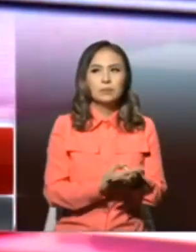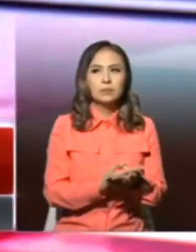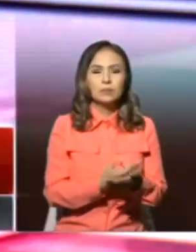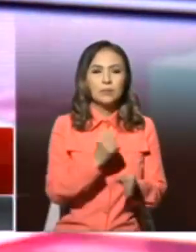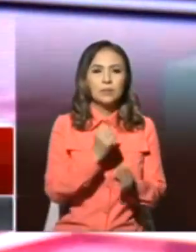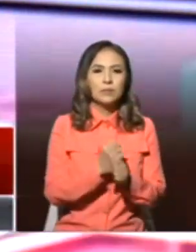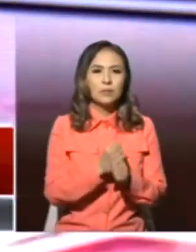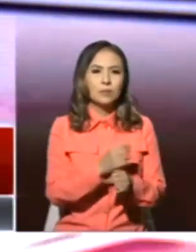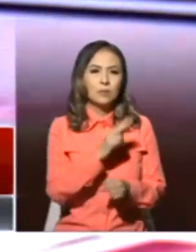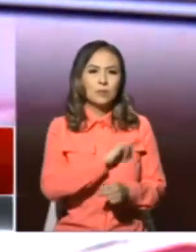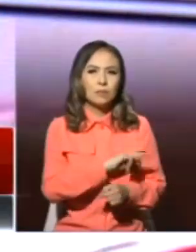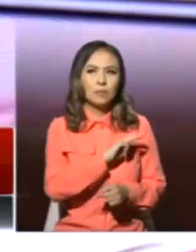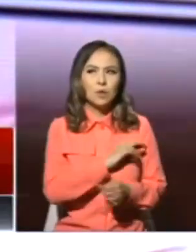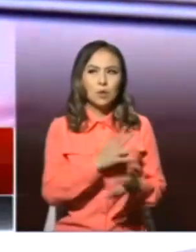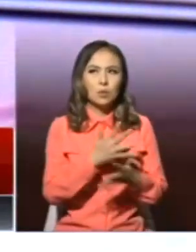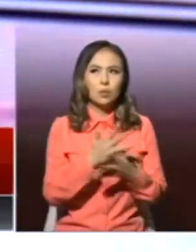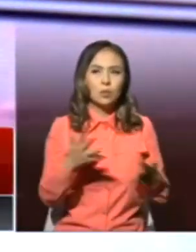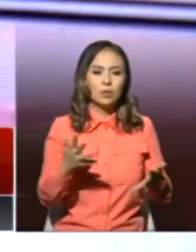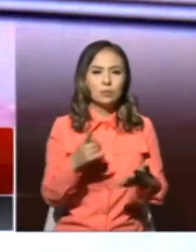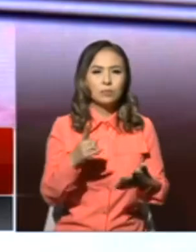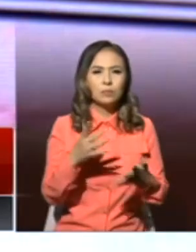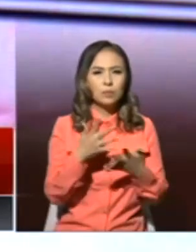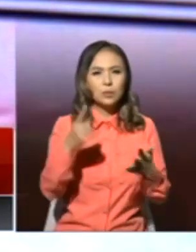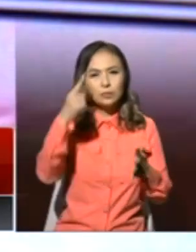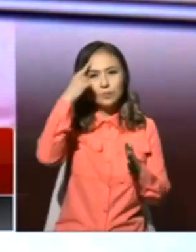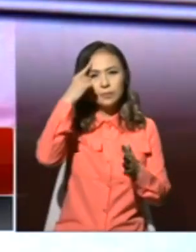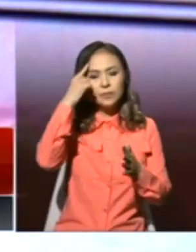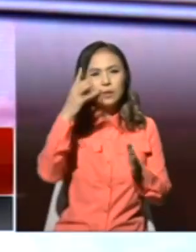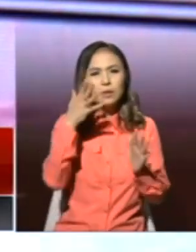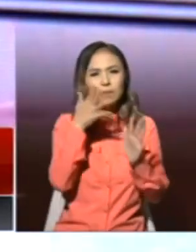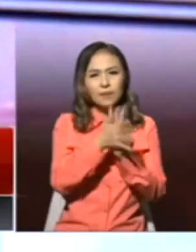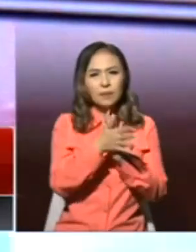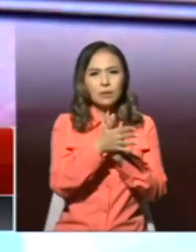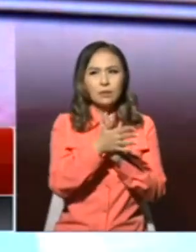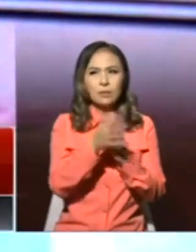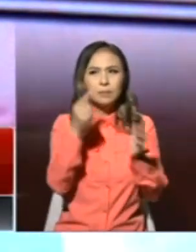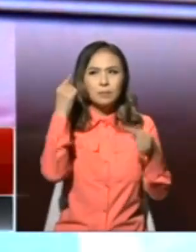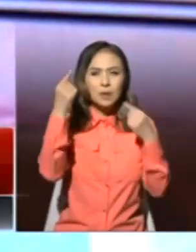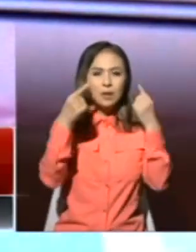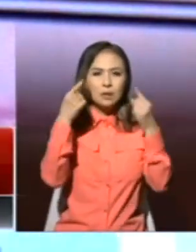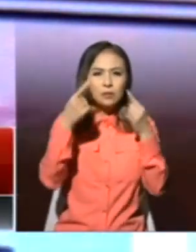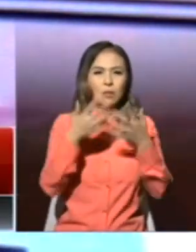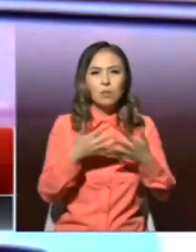жасалған жұмыс в основном сана сезіммен жасалады. Потому что